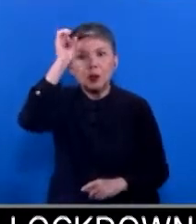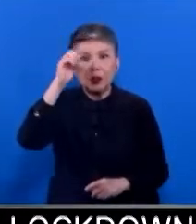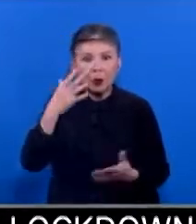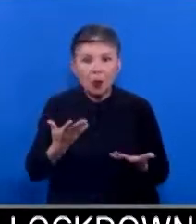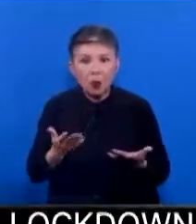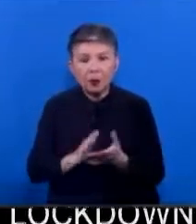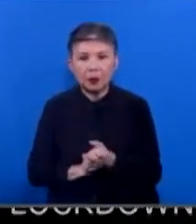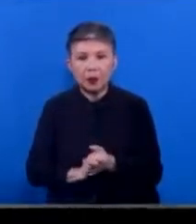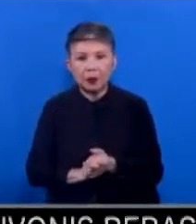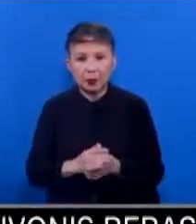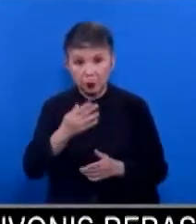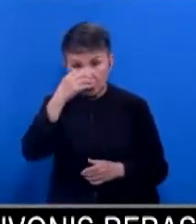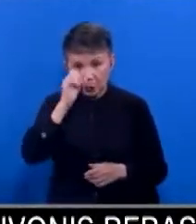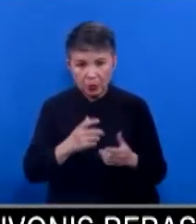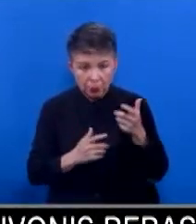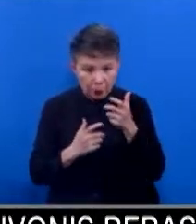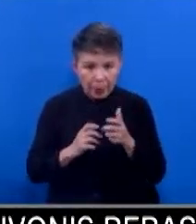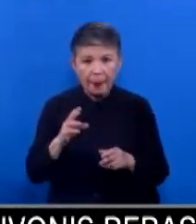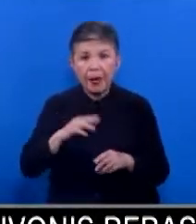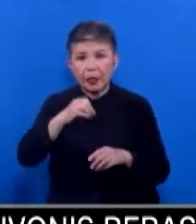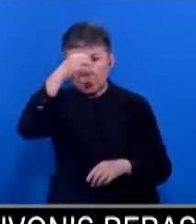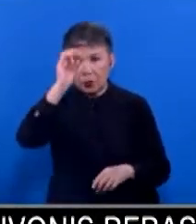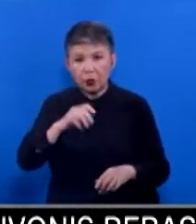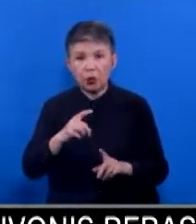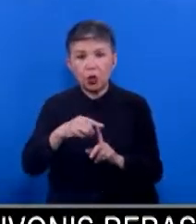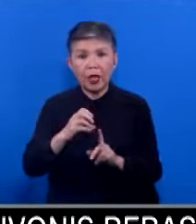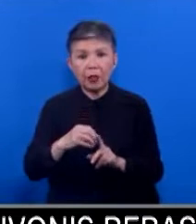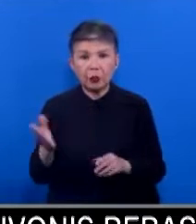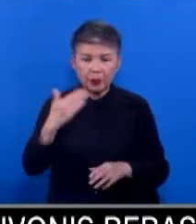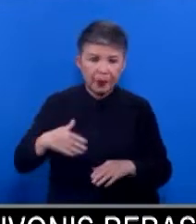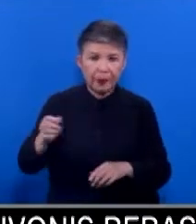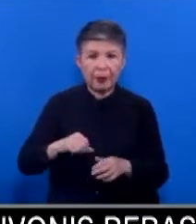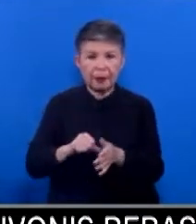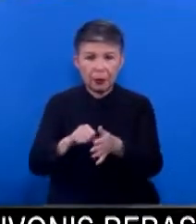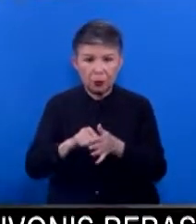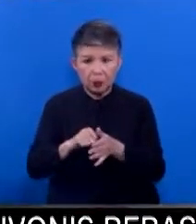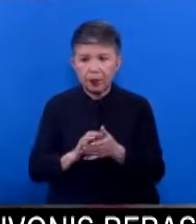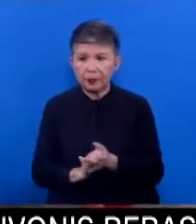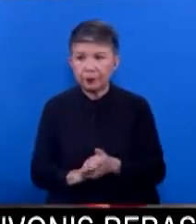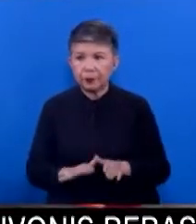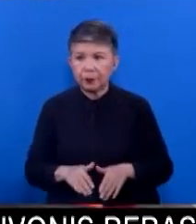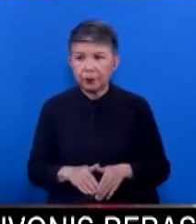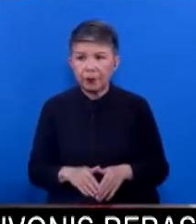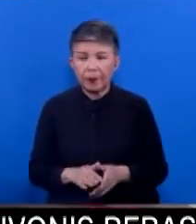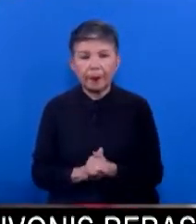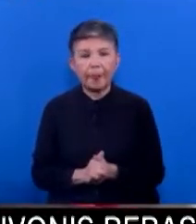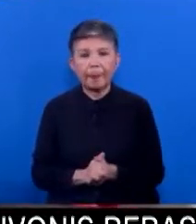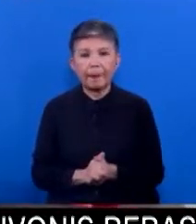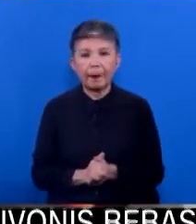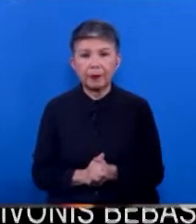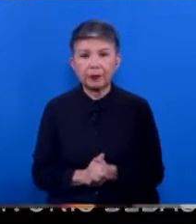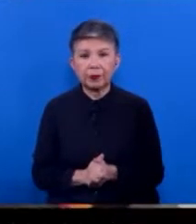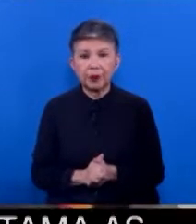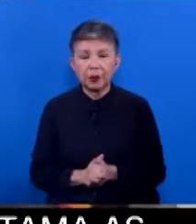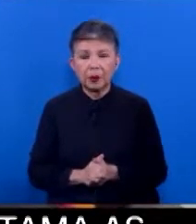Ibtu Sinaga pun meminta bantuan Polsek Tondano yang berlokasi dekat terminal. Pulang-pulang. Namun atas perkataan mungkin perkataan